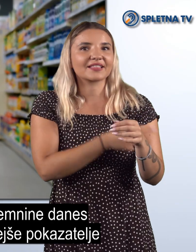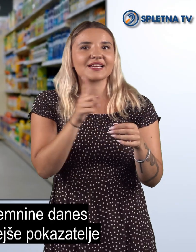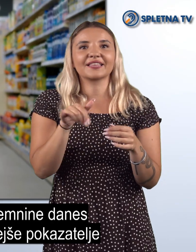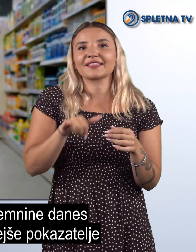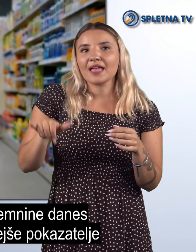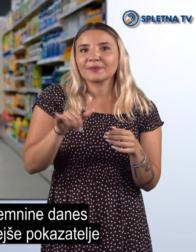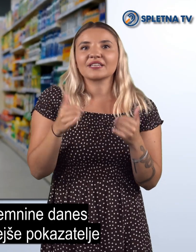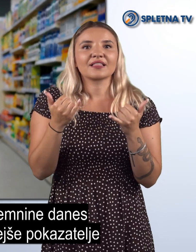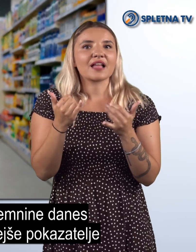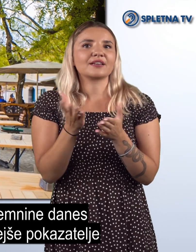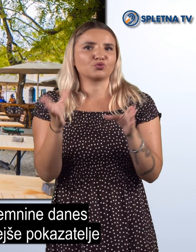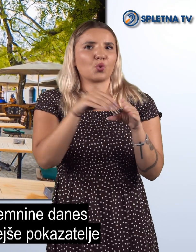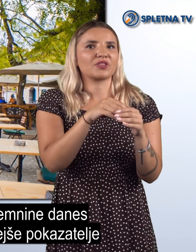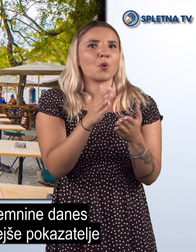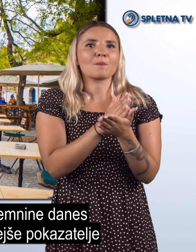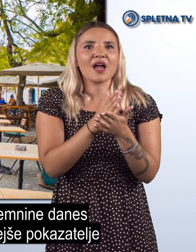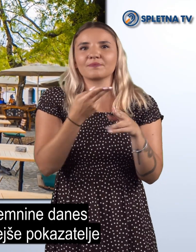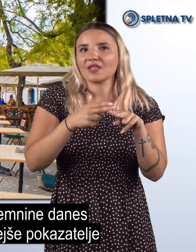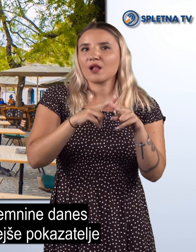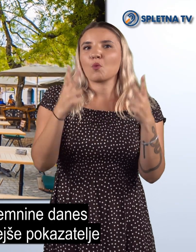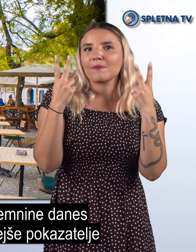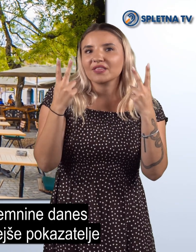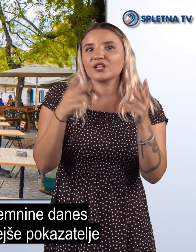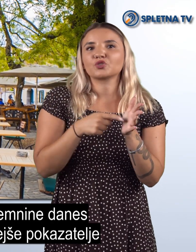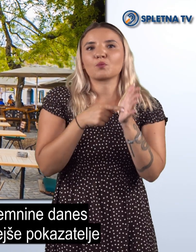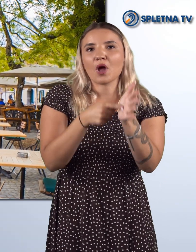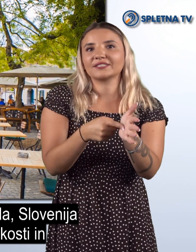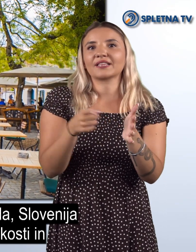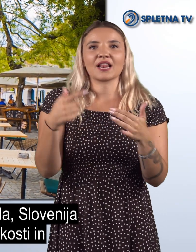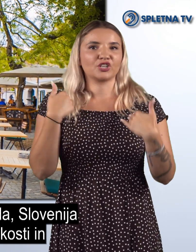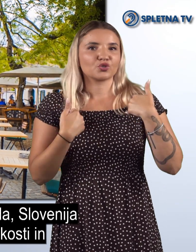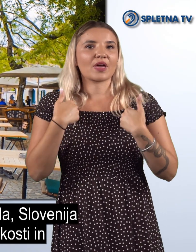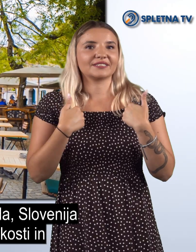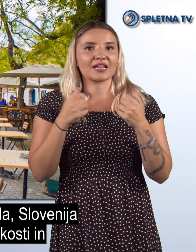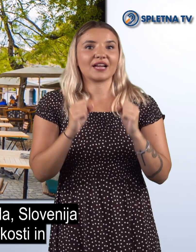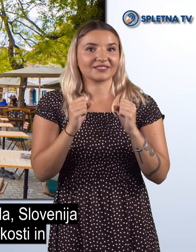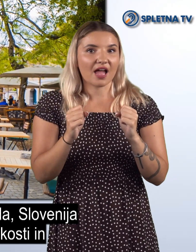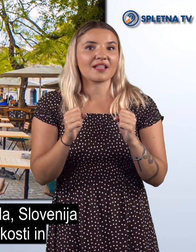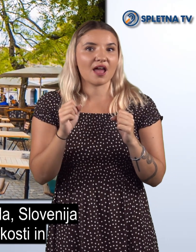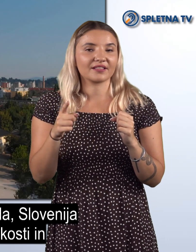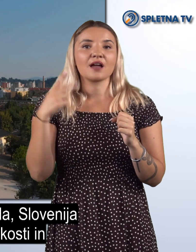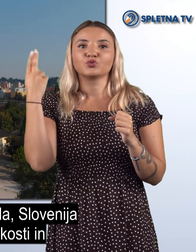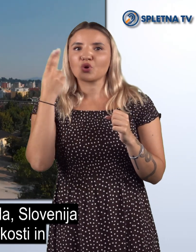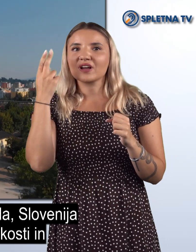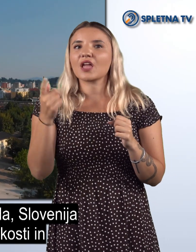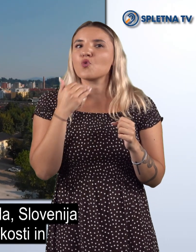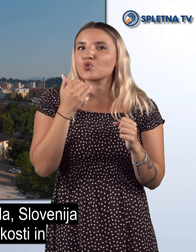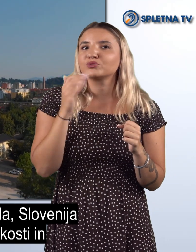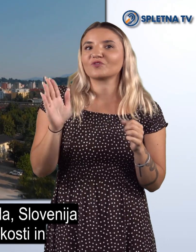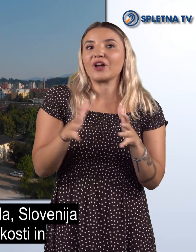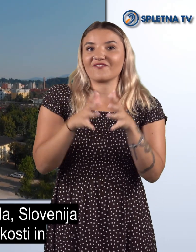danes sodijo med najpomembnejše pokazatelje življenjskega standarda. Slovenija pa kljub svoji velikosti in